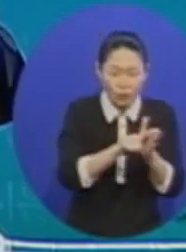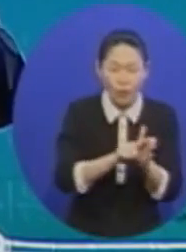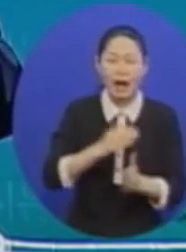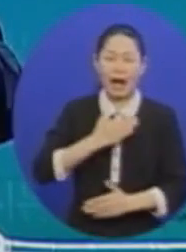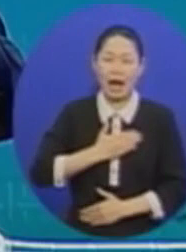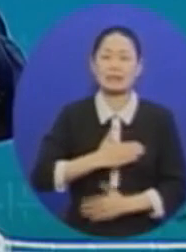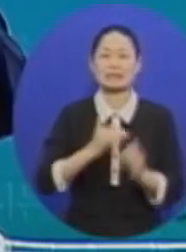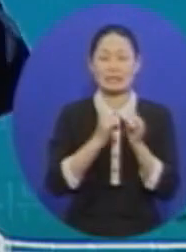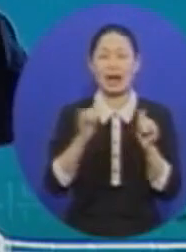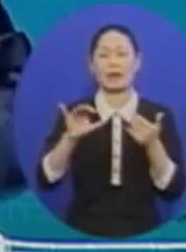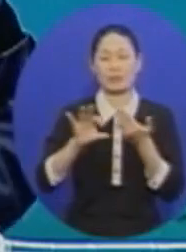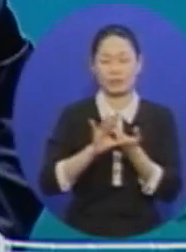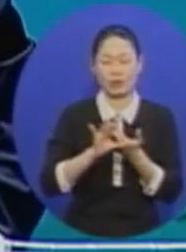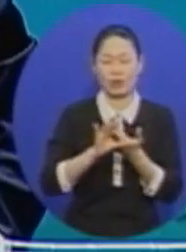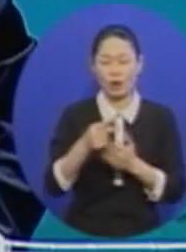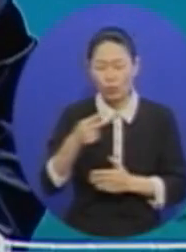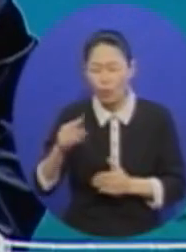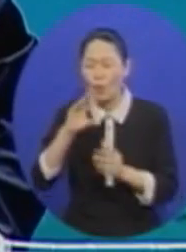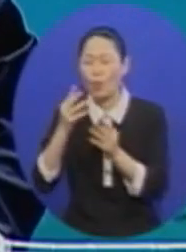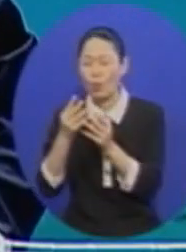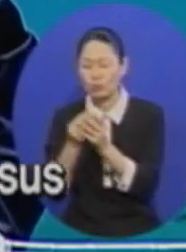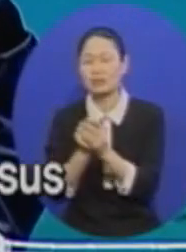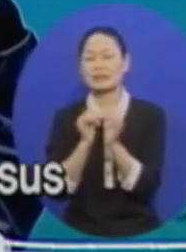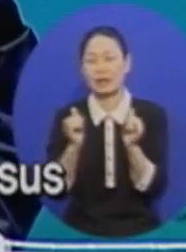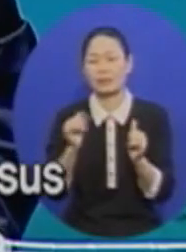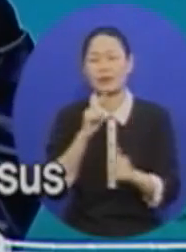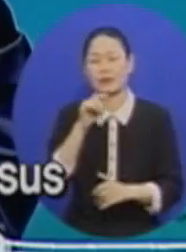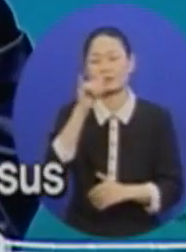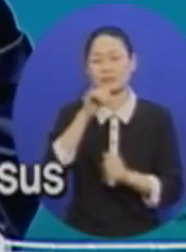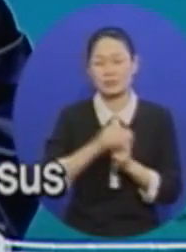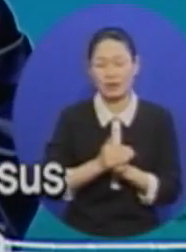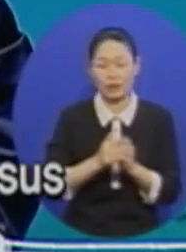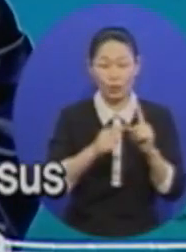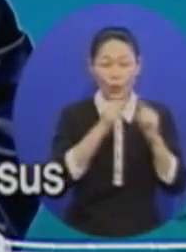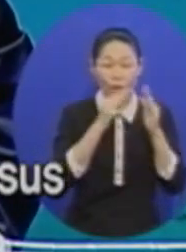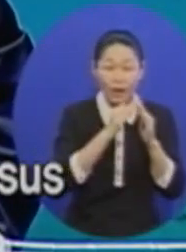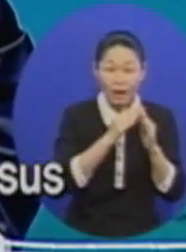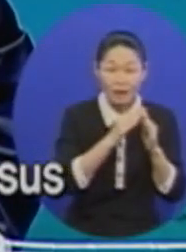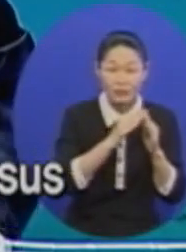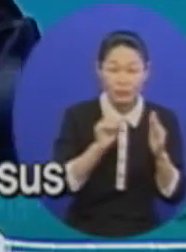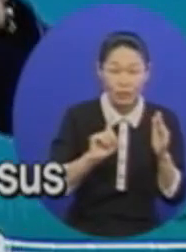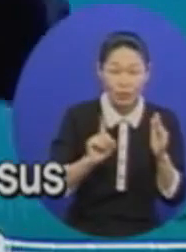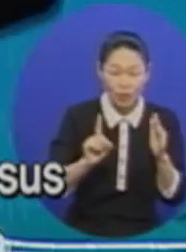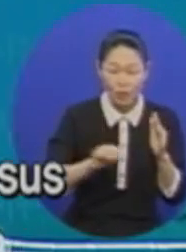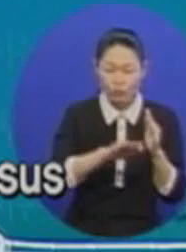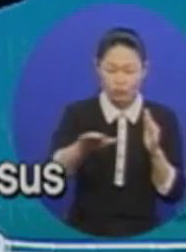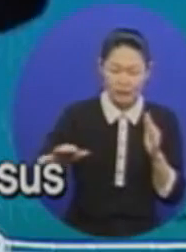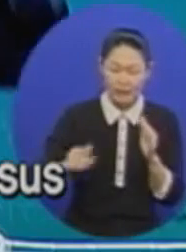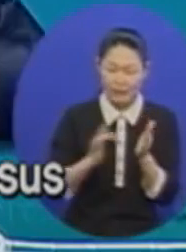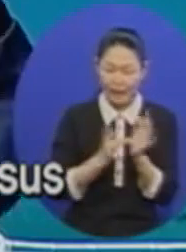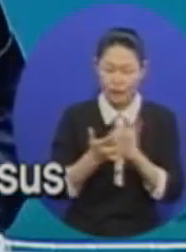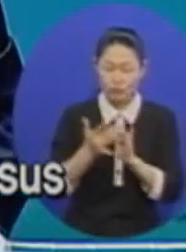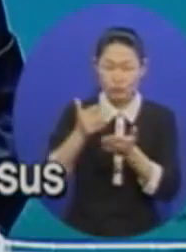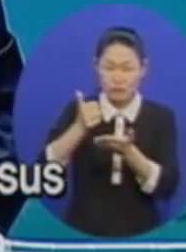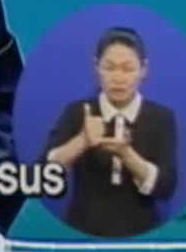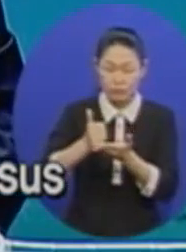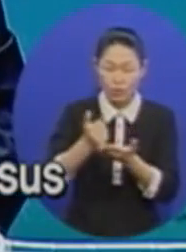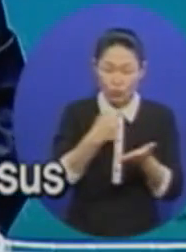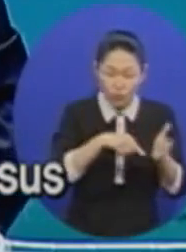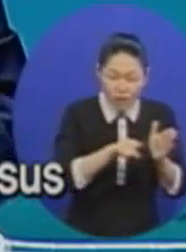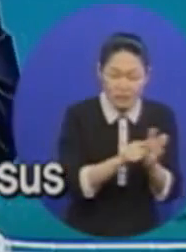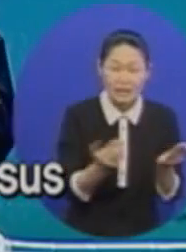사람이면 온전한 사람이라는 겁니다 교회는 우리가 예수님을 위해서 일하는 것이